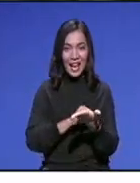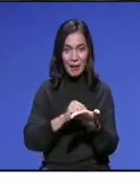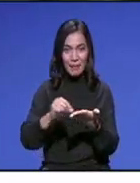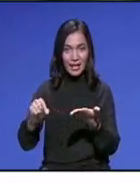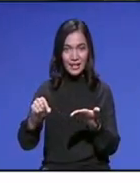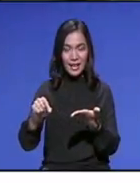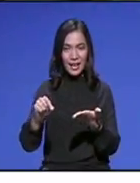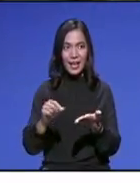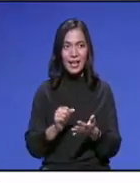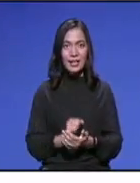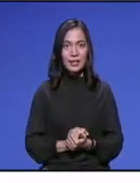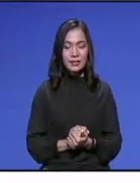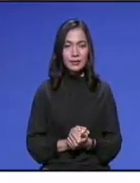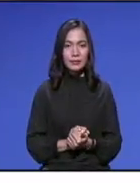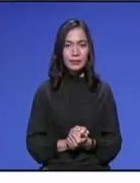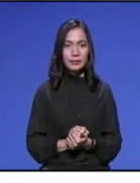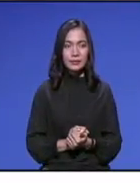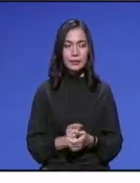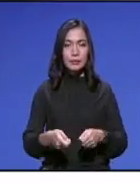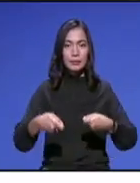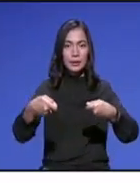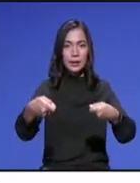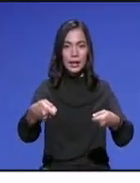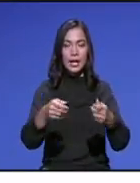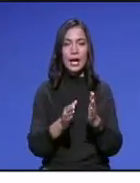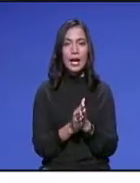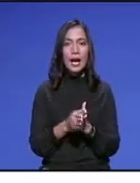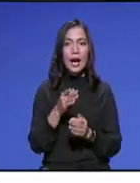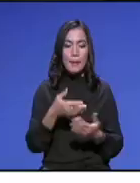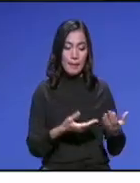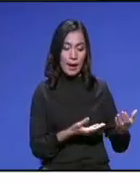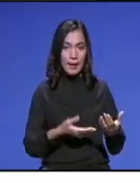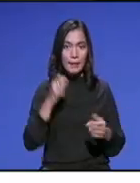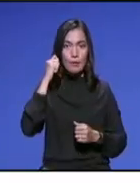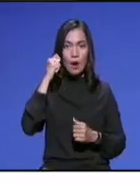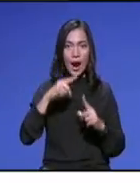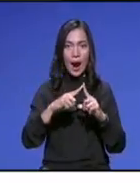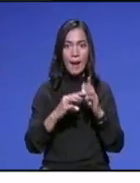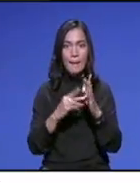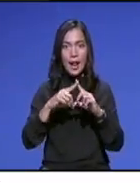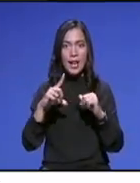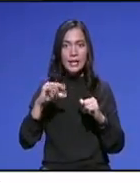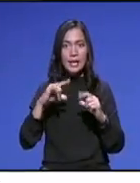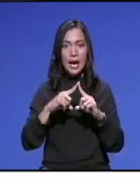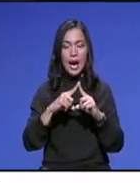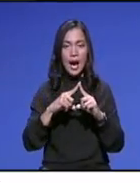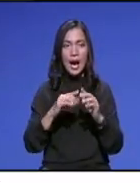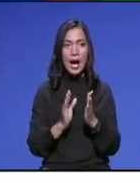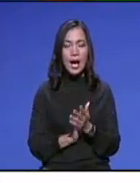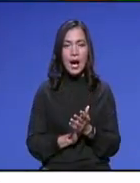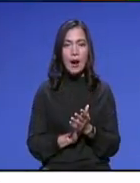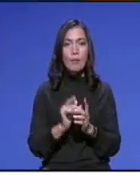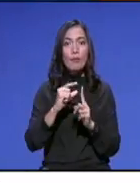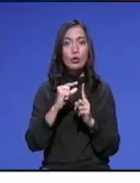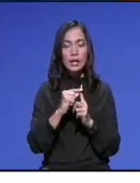ibu muda berusia 20 tahun warga Lombok ini, memberi nama bayi perempuannya Amalia Dwi Putri Tanjung Wangi, sesuai